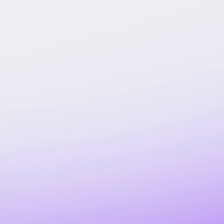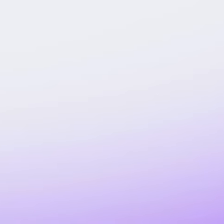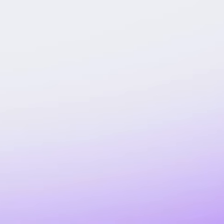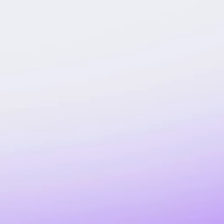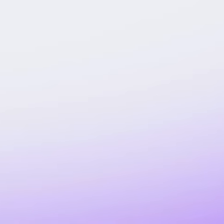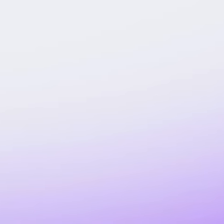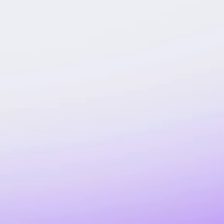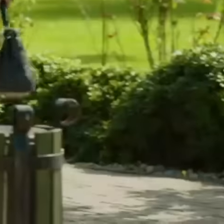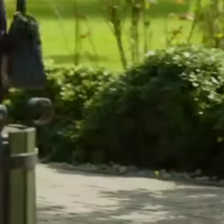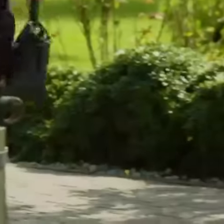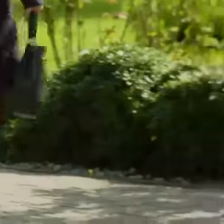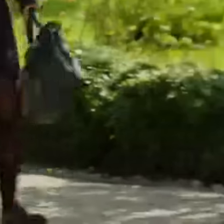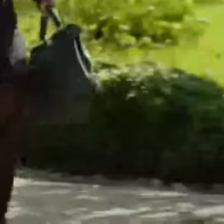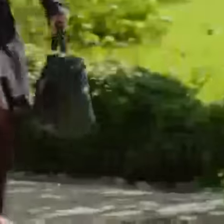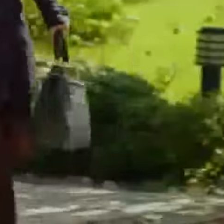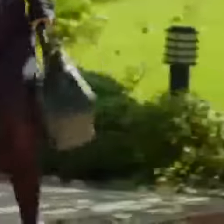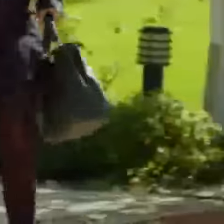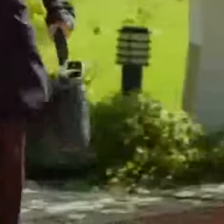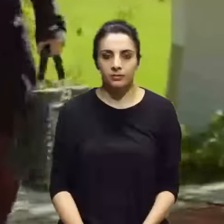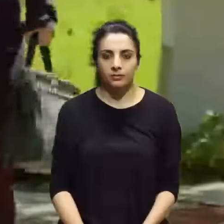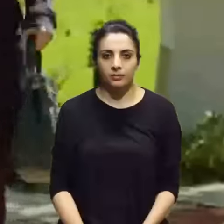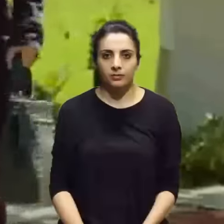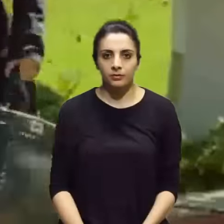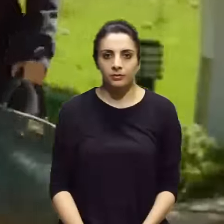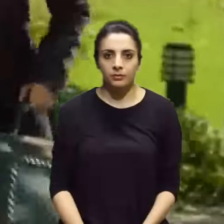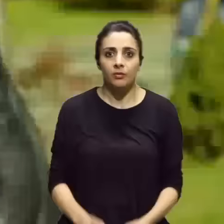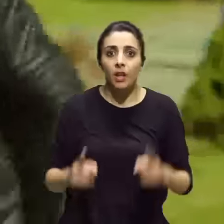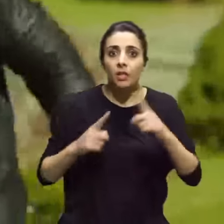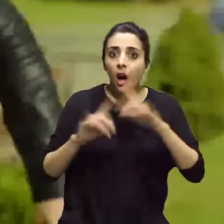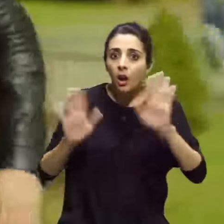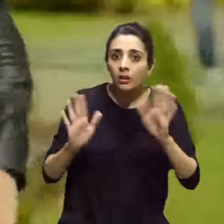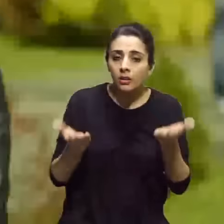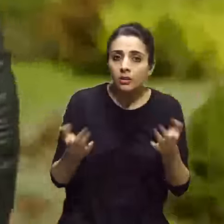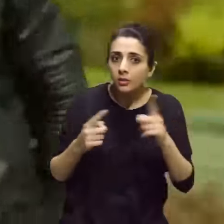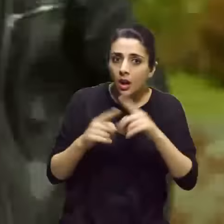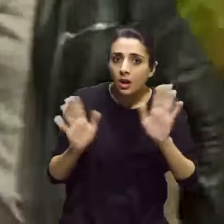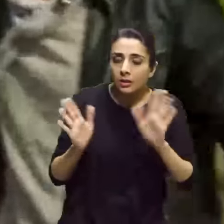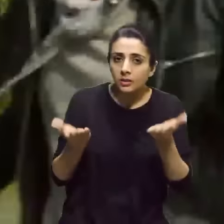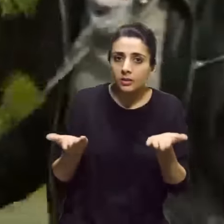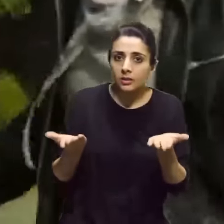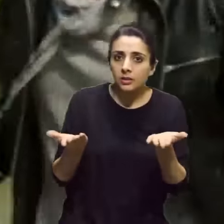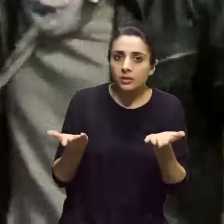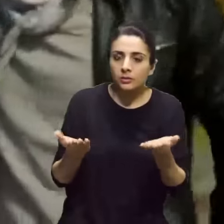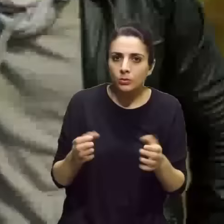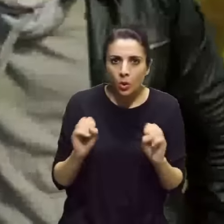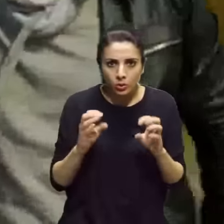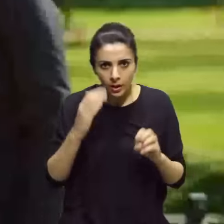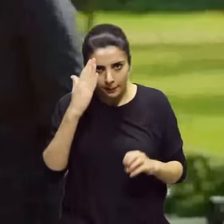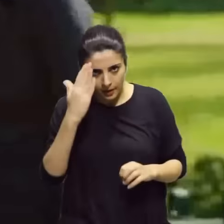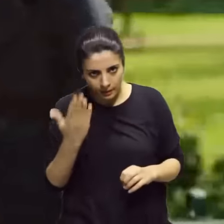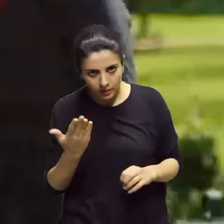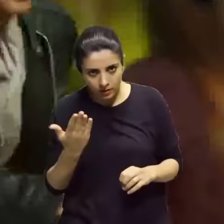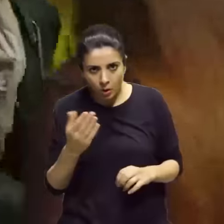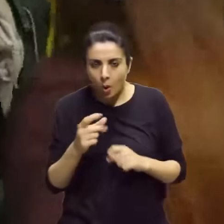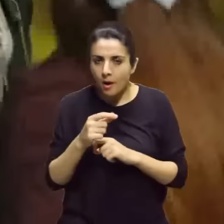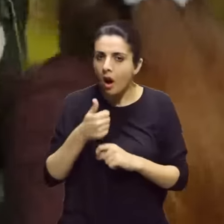yazdı. Ayşem Ömer'le koşturuyor. Tarık! Tarık! Hocam merhaba.